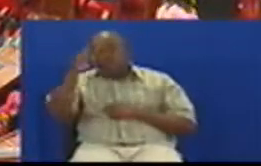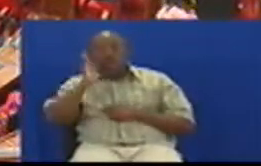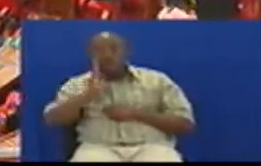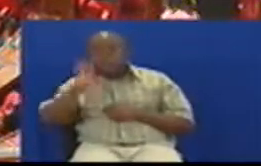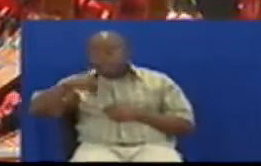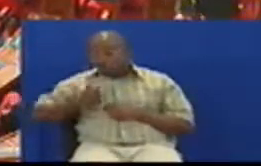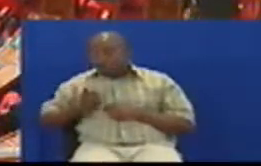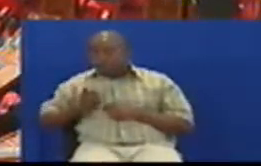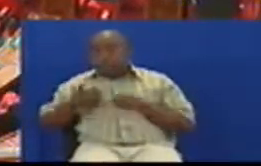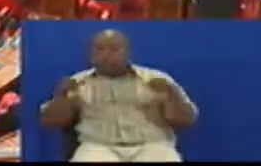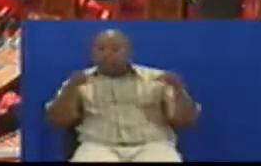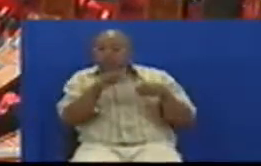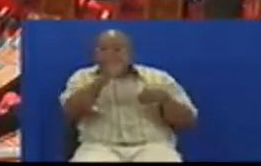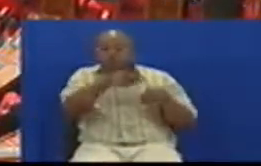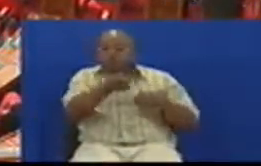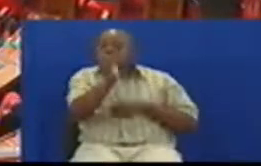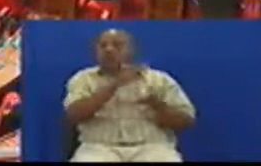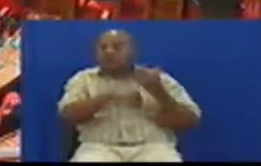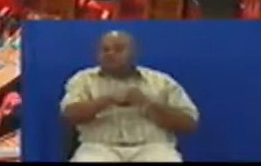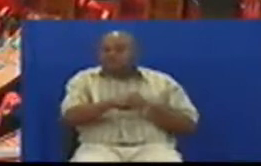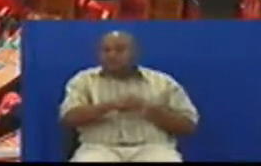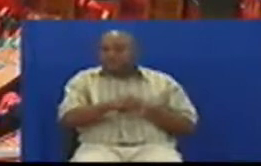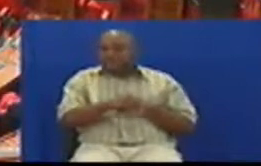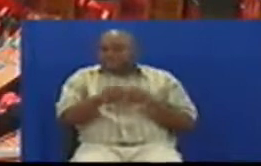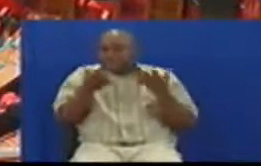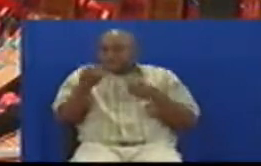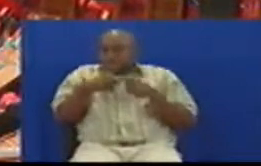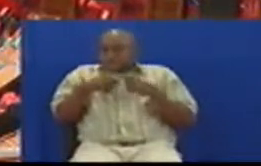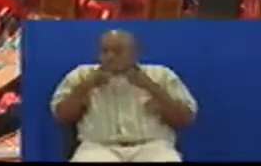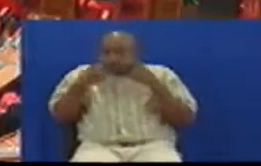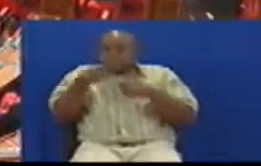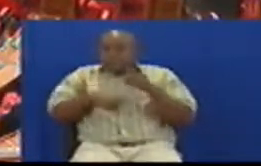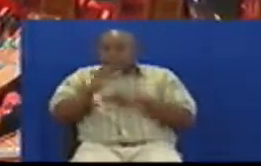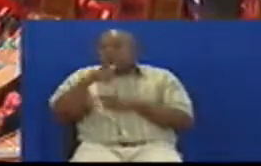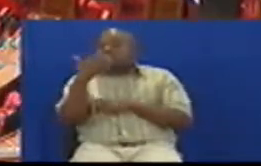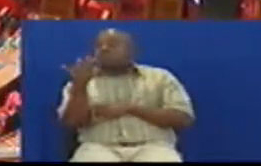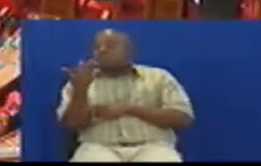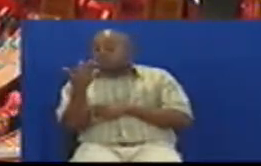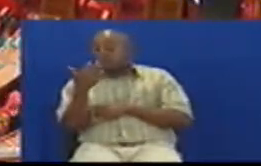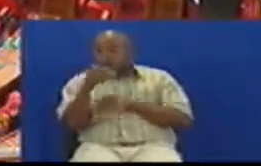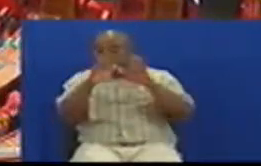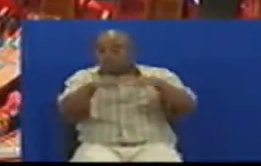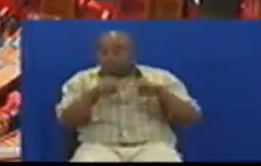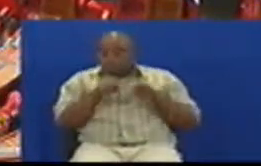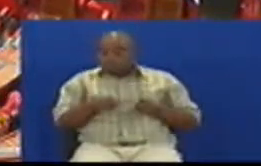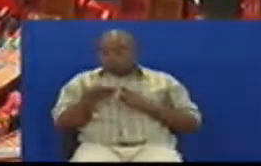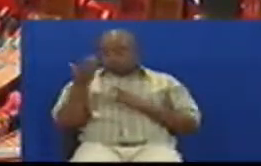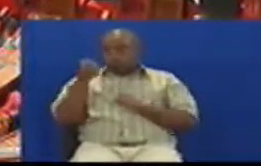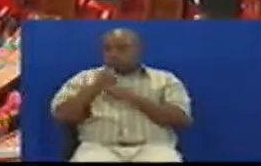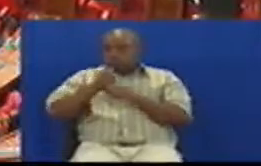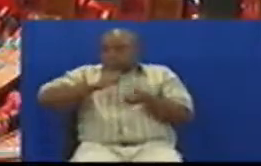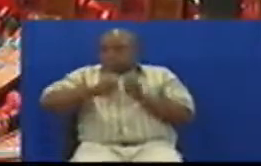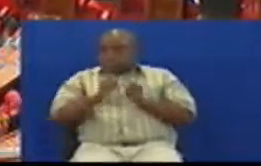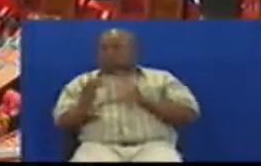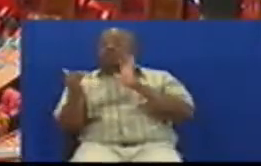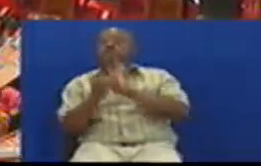pamoja na kundi la ulemavu. Na tumeona katika kipindi hichi cha miaka mitano kwenye bunge hili tumefanya marekebisho ya sheria